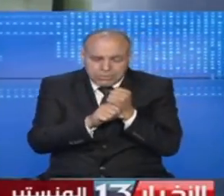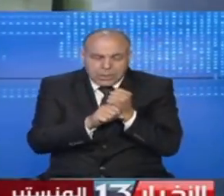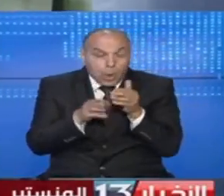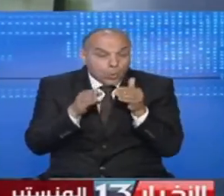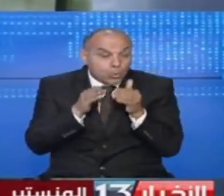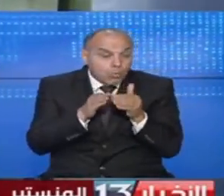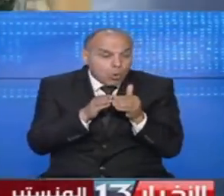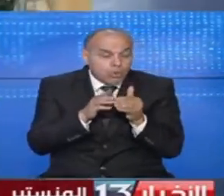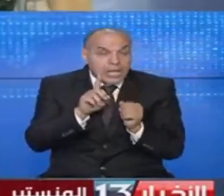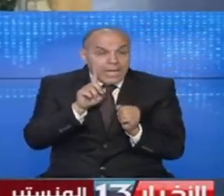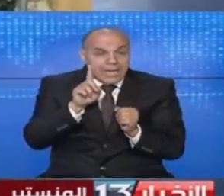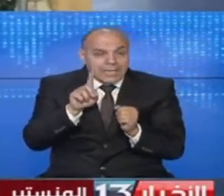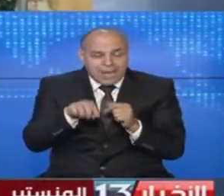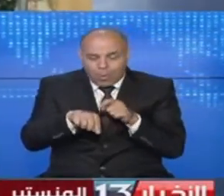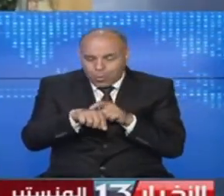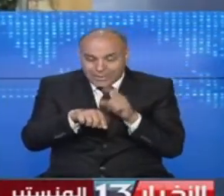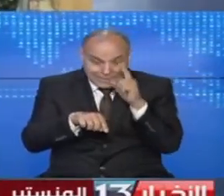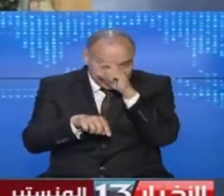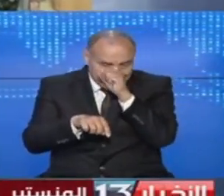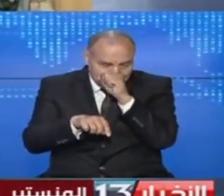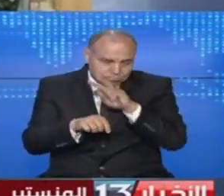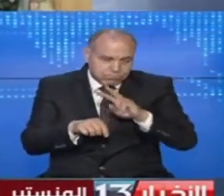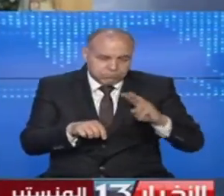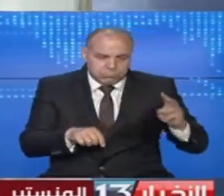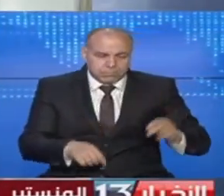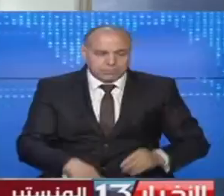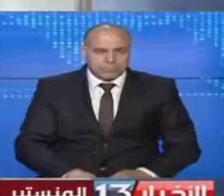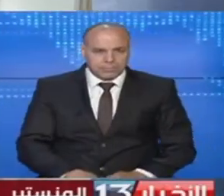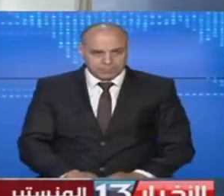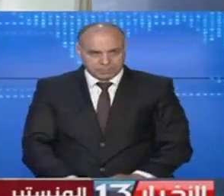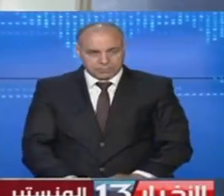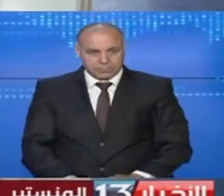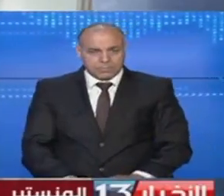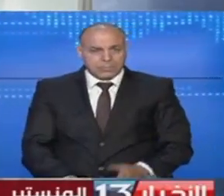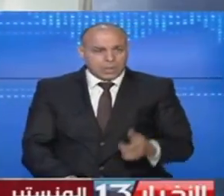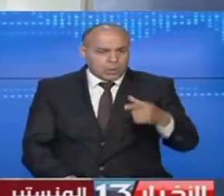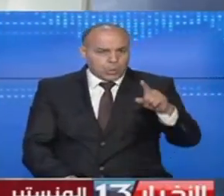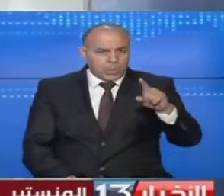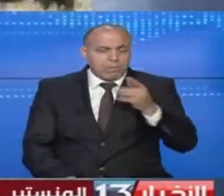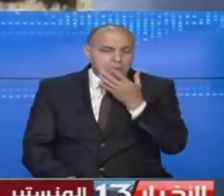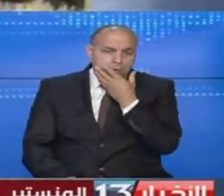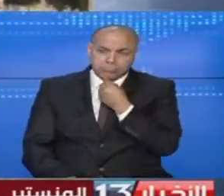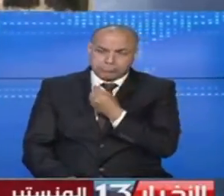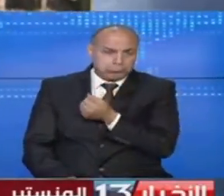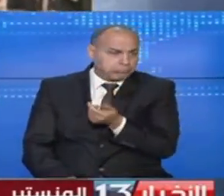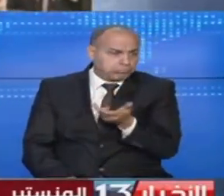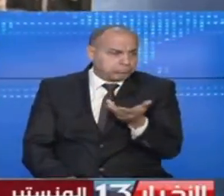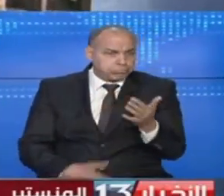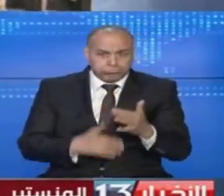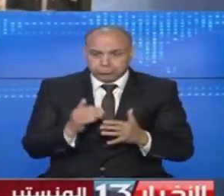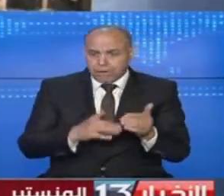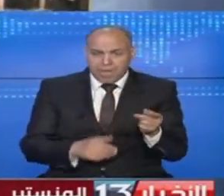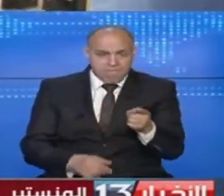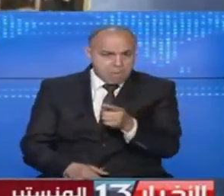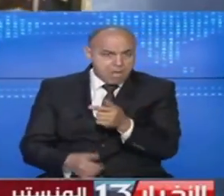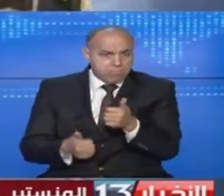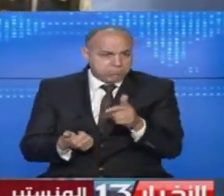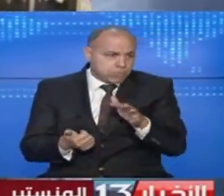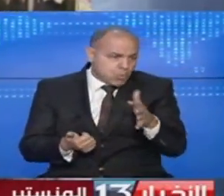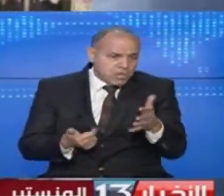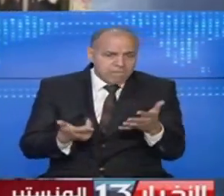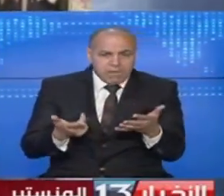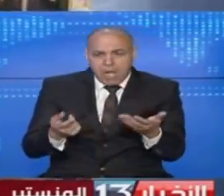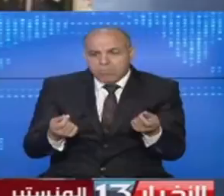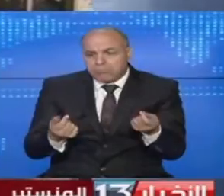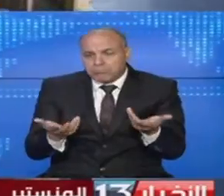مطلوبا رغم الظروف والمتغيرات. باهي فما حاجات مزيانة، وفما أسعار عالية شوية، فما أسعار متوسطة، فما